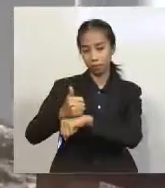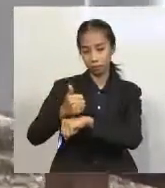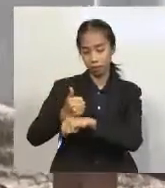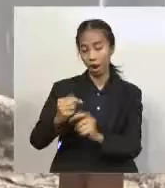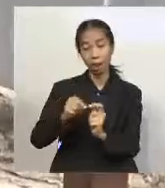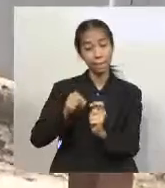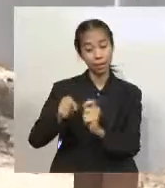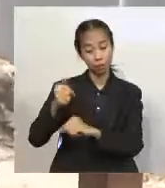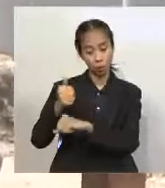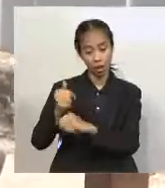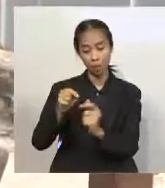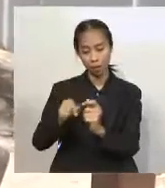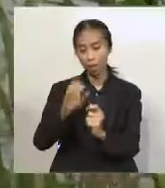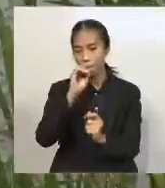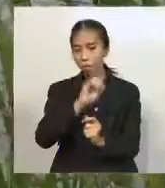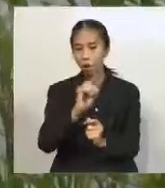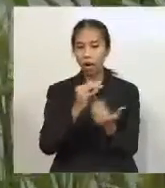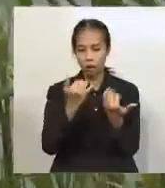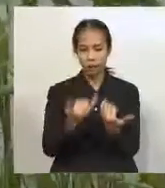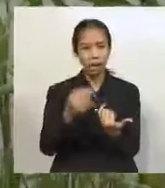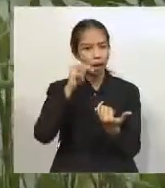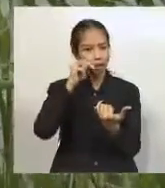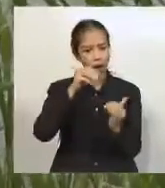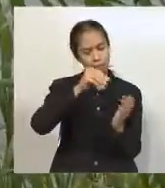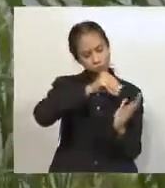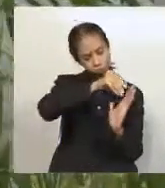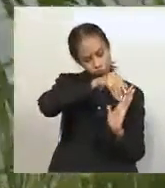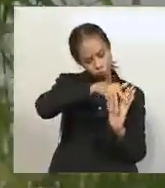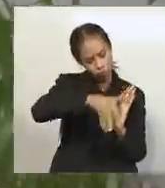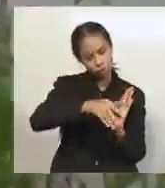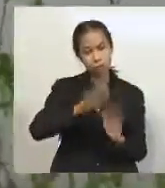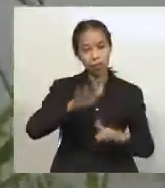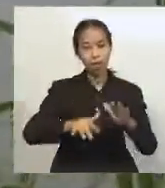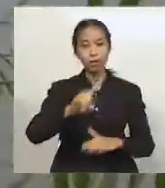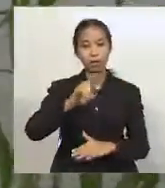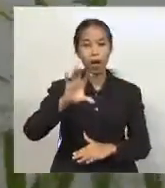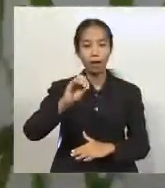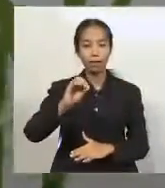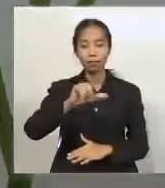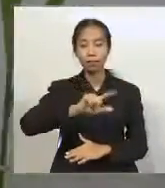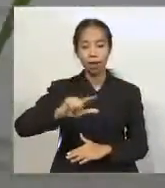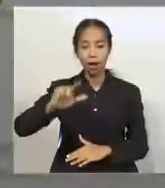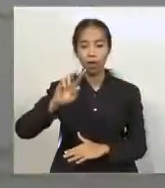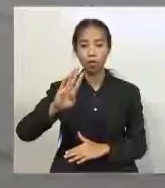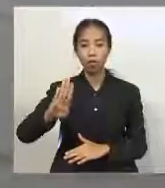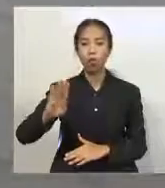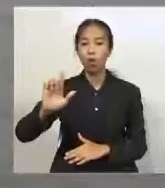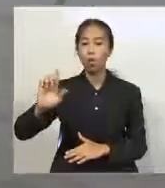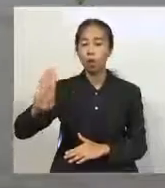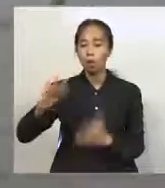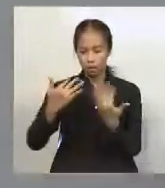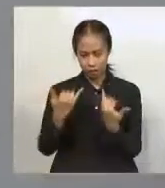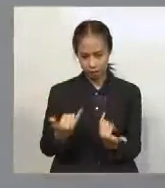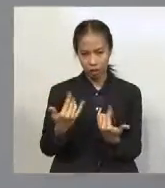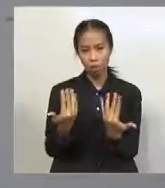ำกล่าวว่าปริมาณน้ำที่เข้าทุ่งบางระกำโมเดลมีประมาณ150ล้านลูกบาศก์เมตรและขณะนี้น้ำจากทาง